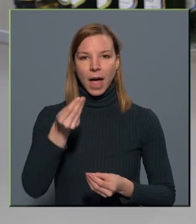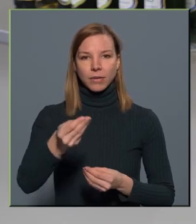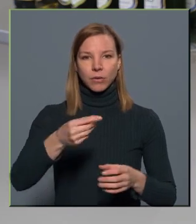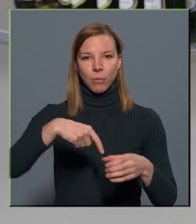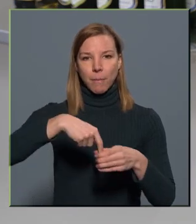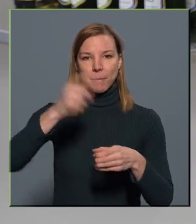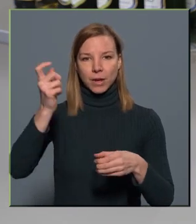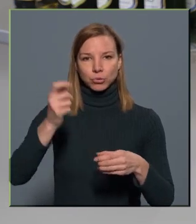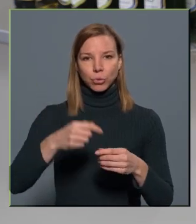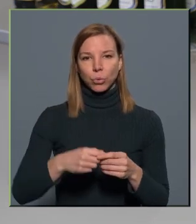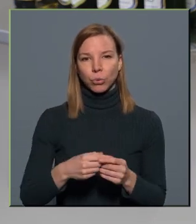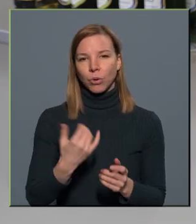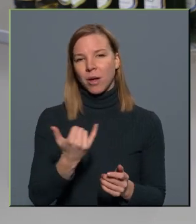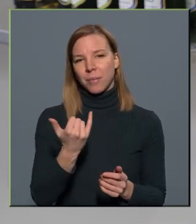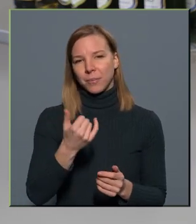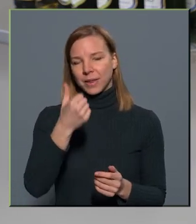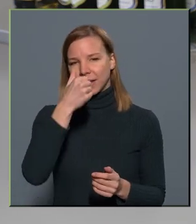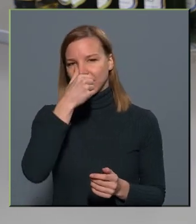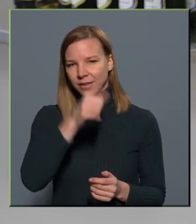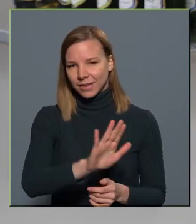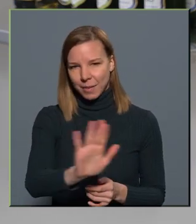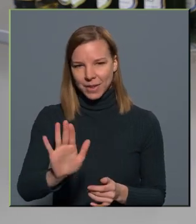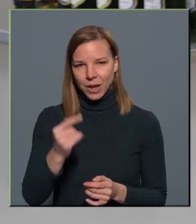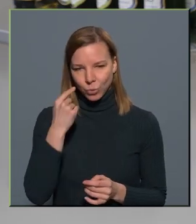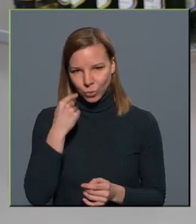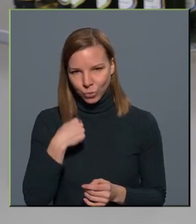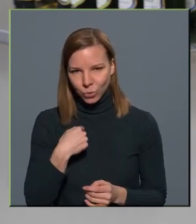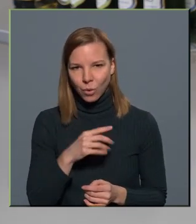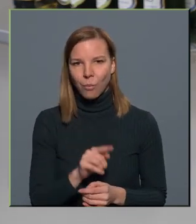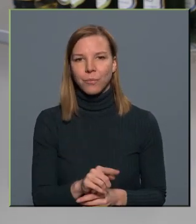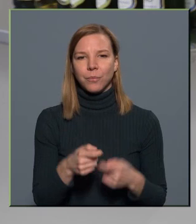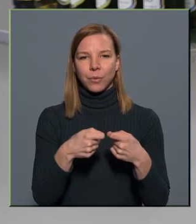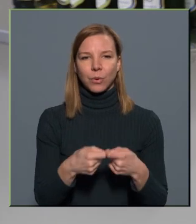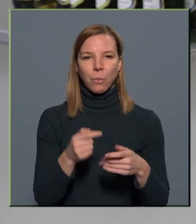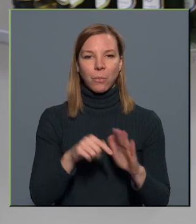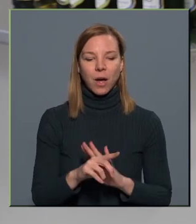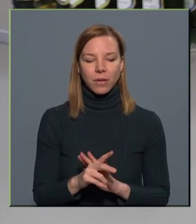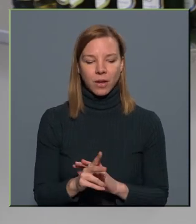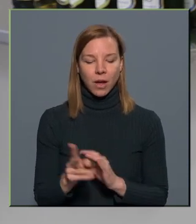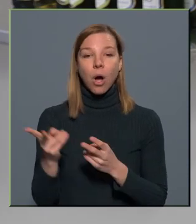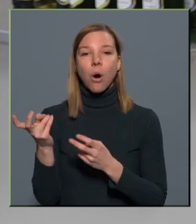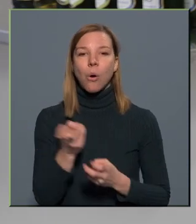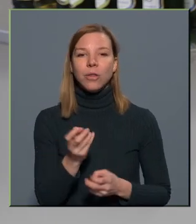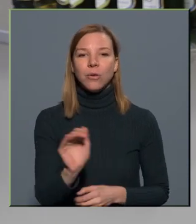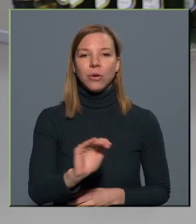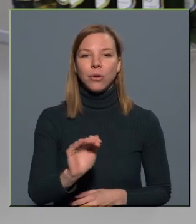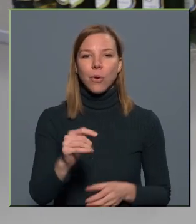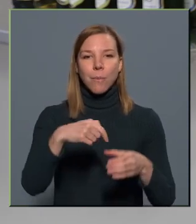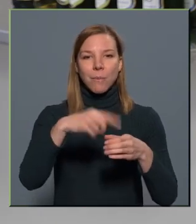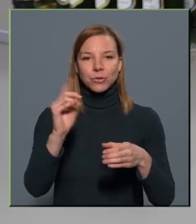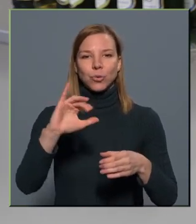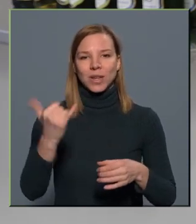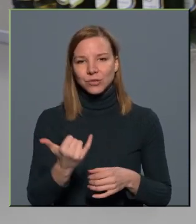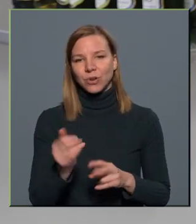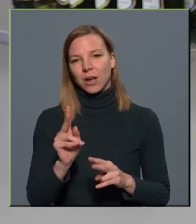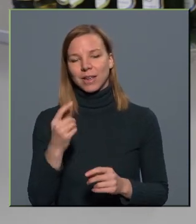Tudom, hogy ennek mindig nagy népszerűsége van itt a klubban. Biztos, ami biztos, azért hoztunk kölyök pezsgőt is, ha esetleg valaki úgy